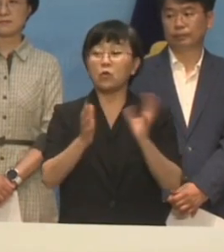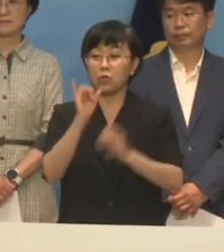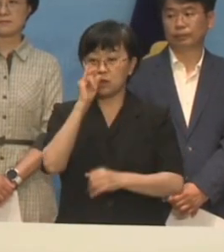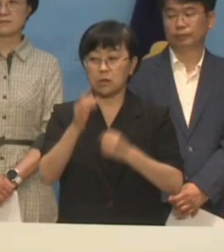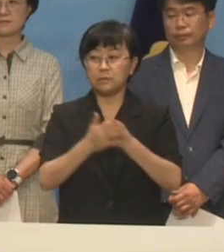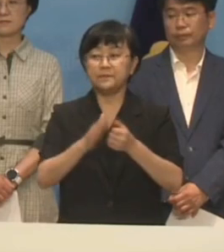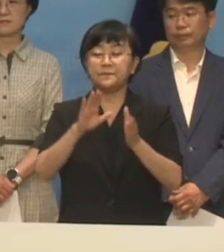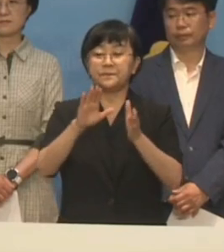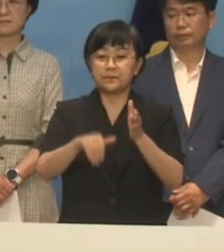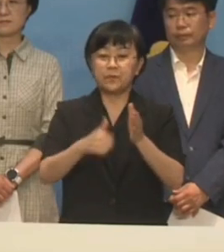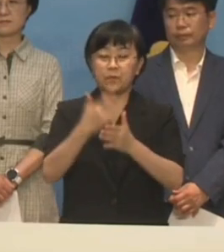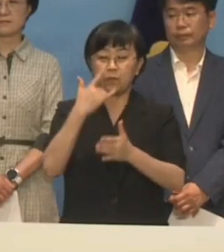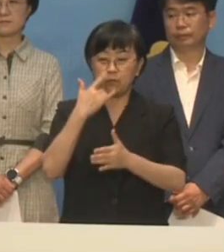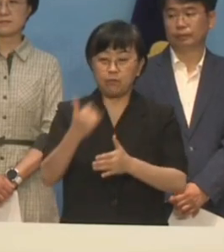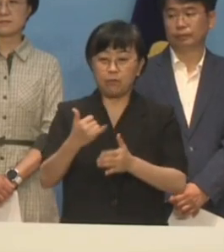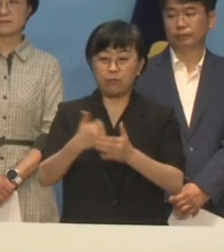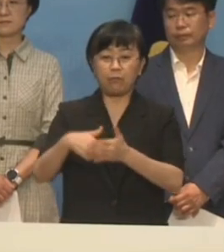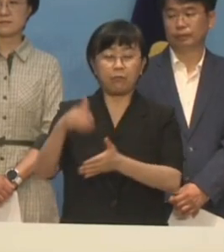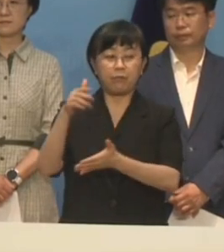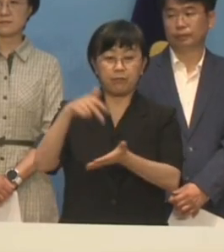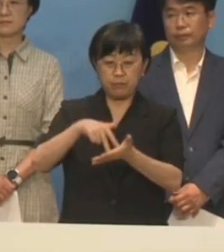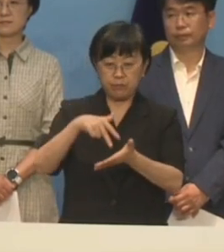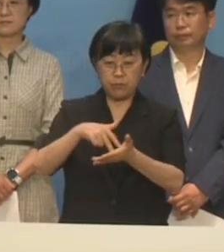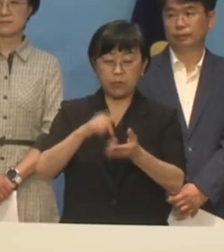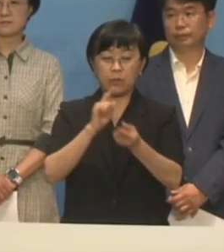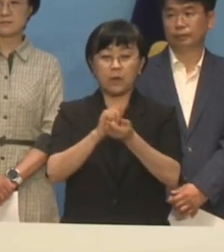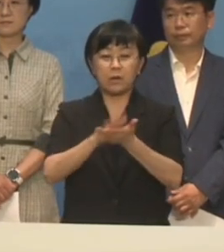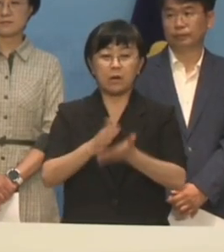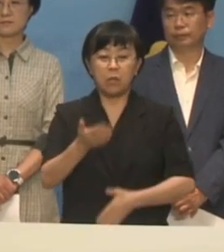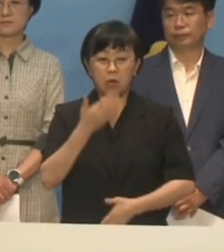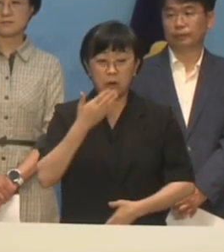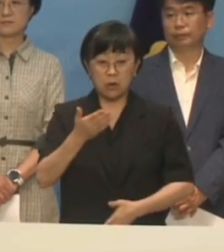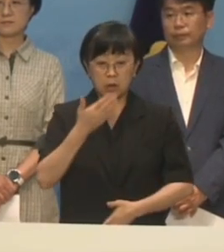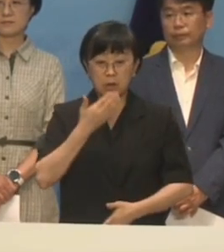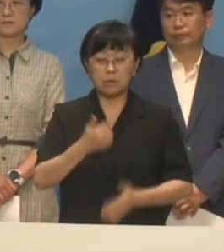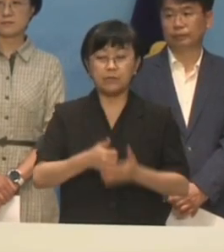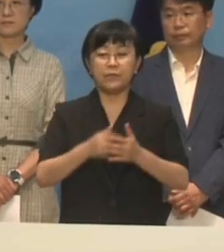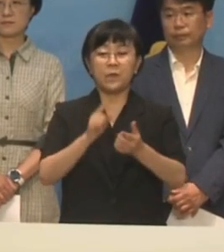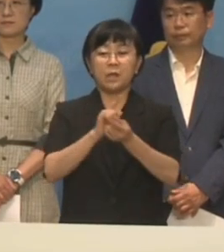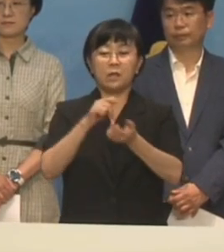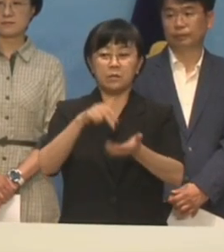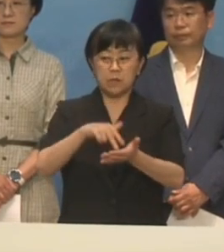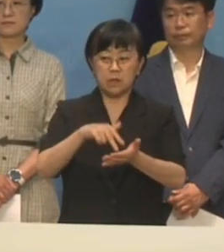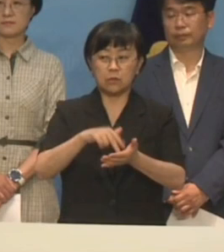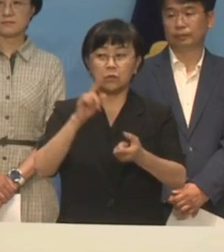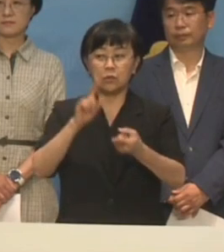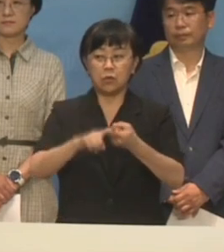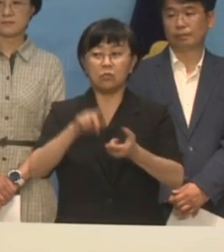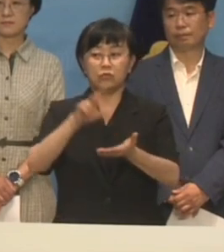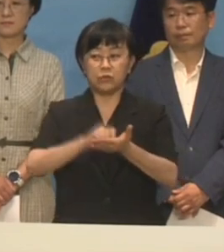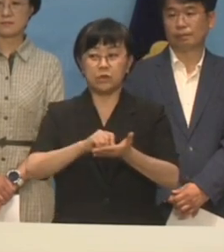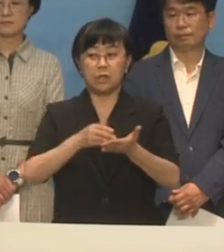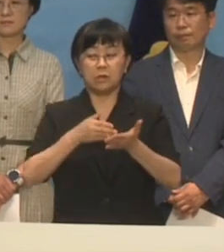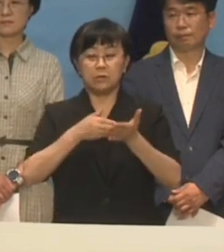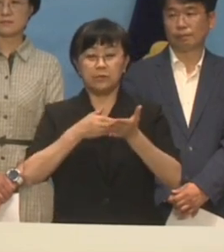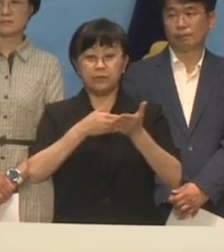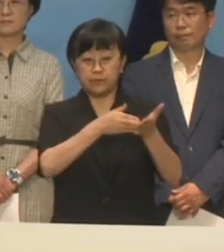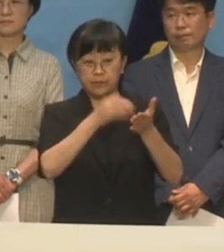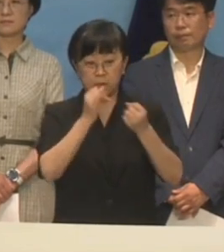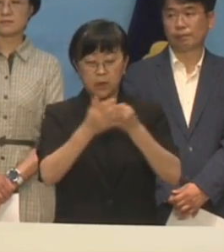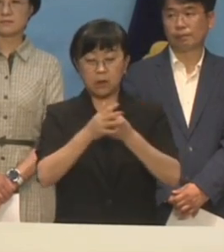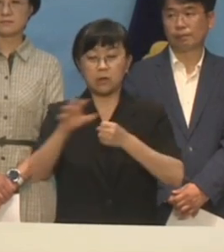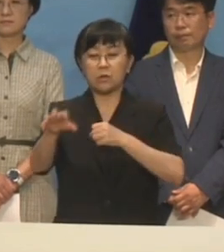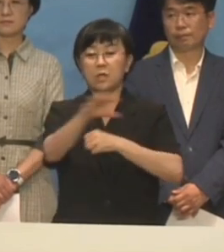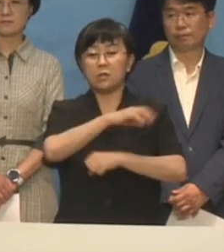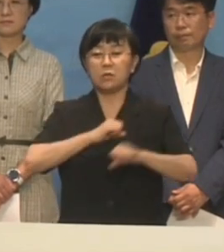그 자리에서는 학부모님들의 목소리, 직접 먹거리를 드셔야 되는 분들, 그리고 거기에 대한 문제 제기를 계속 해오셨던